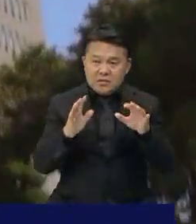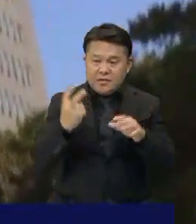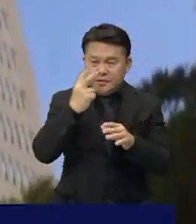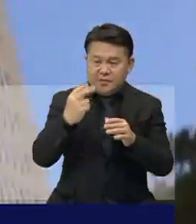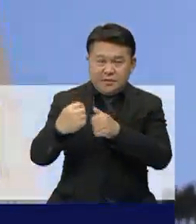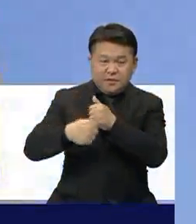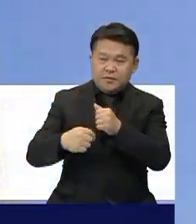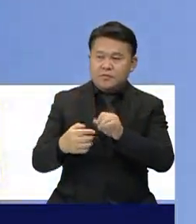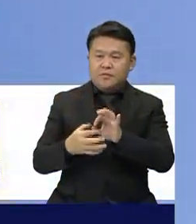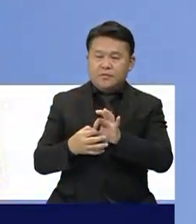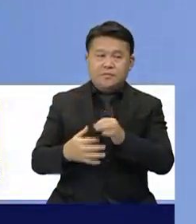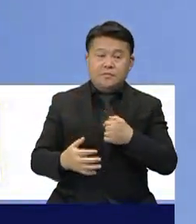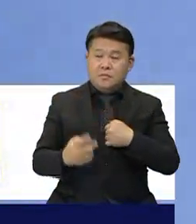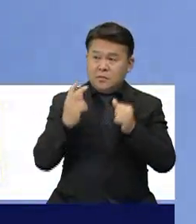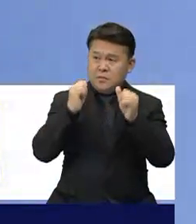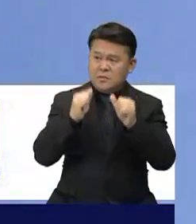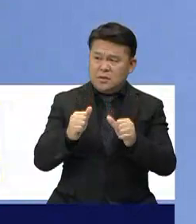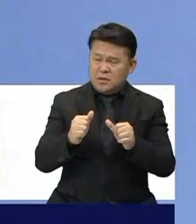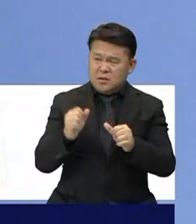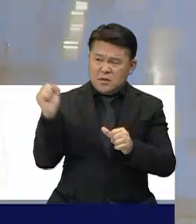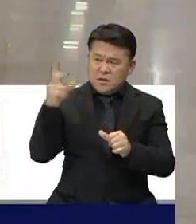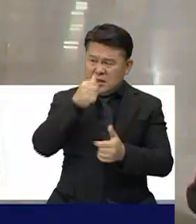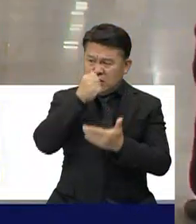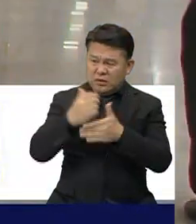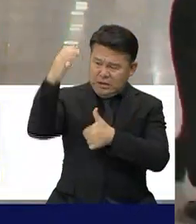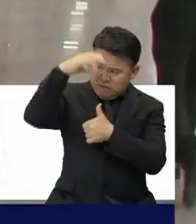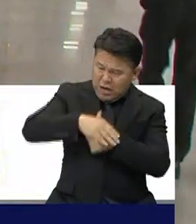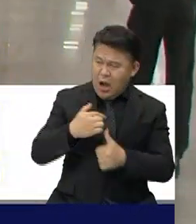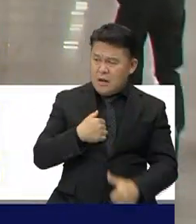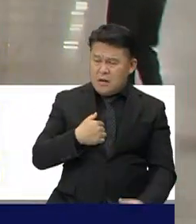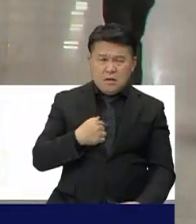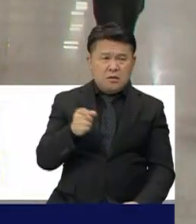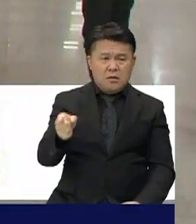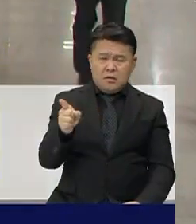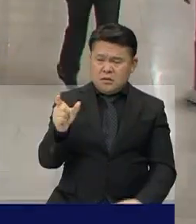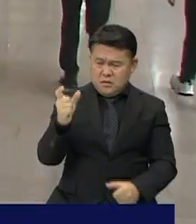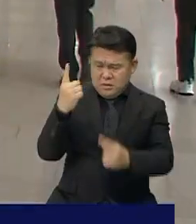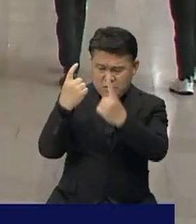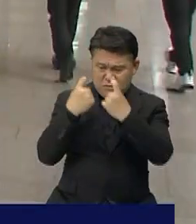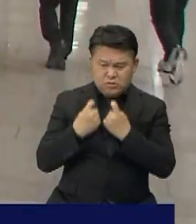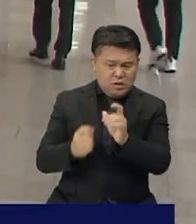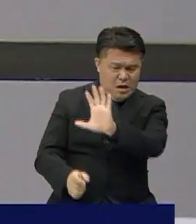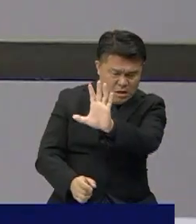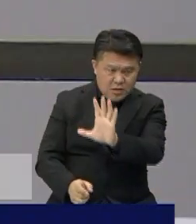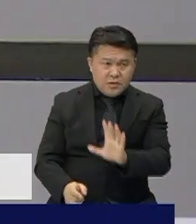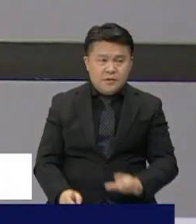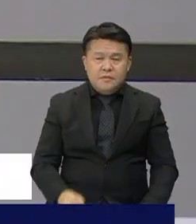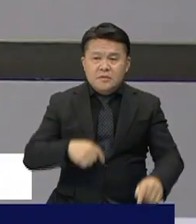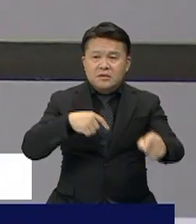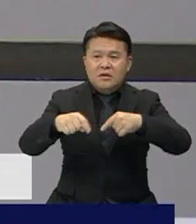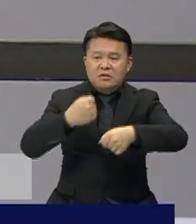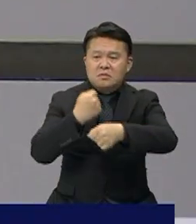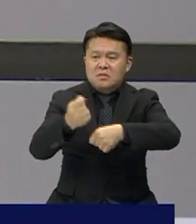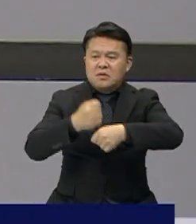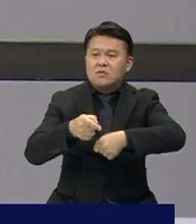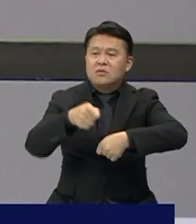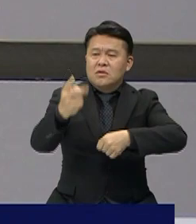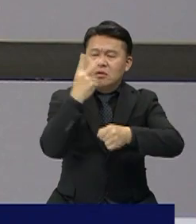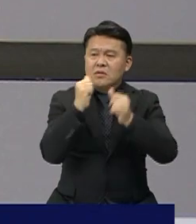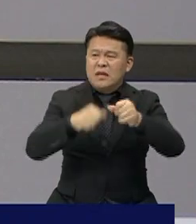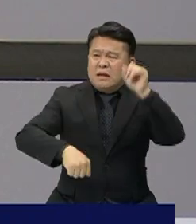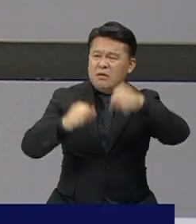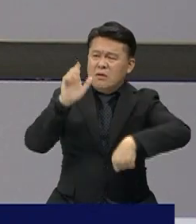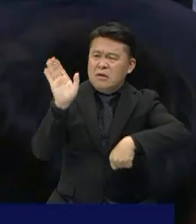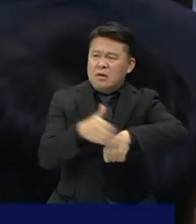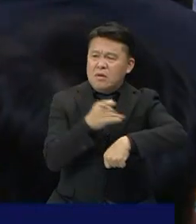검찰 수사에 대해 검찰이 없는 죄를 만들어내고 있다며 의혹을 전면 부인하면서 정치 공작을 일삼는 검찰